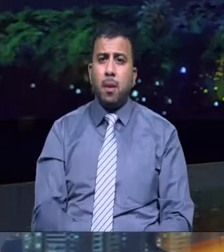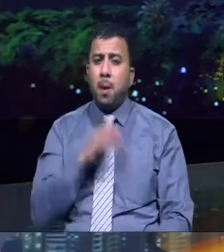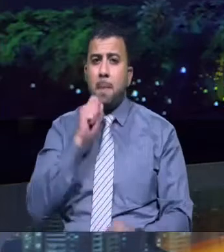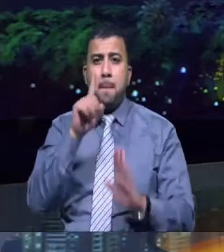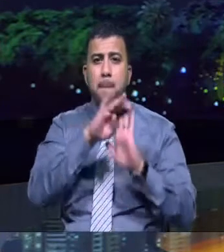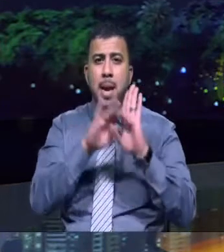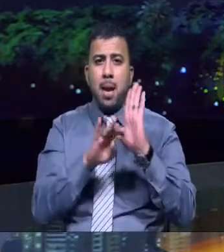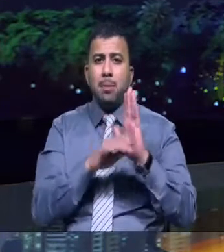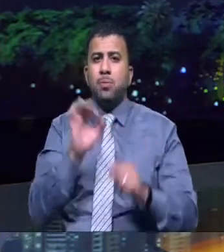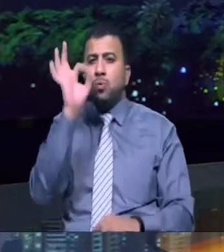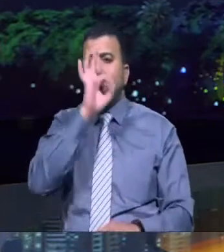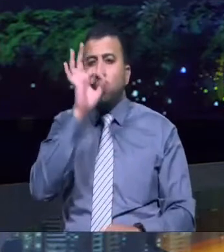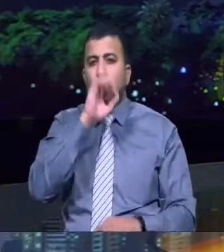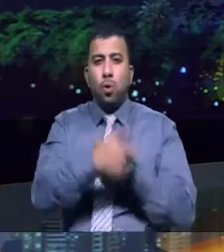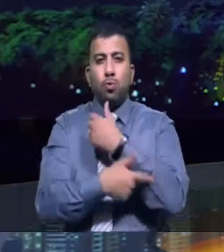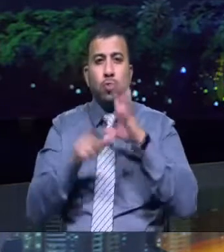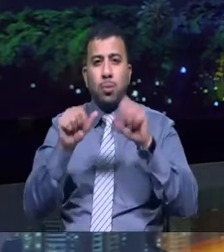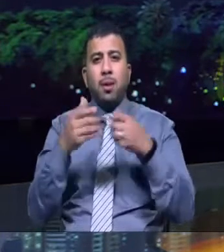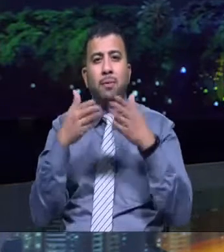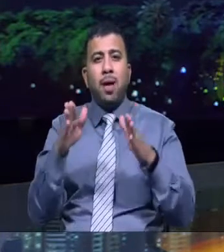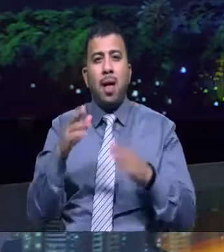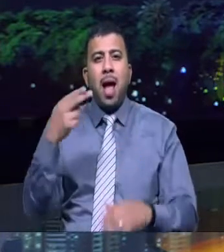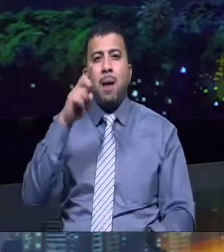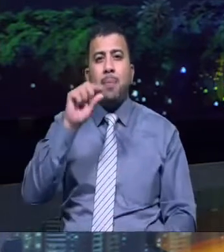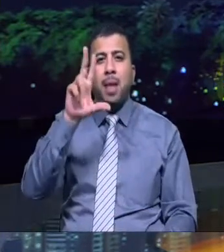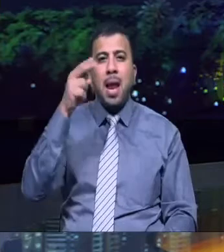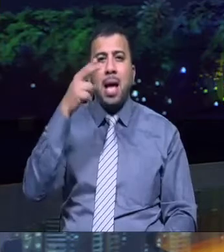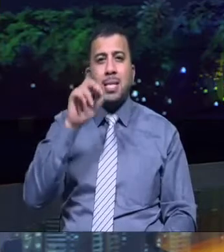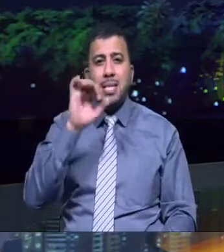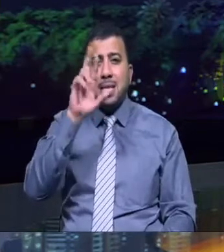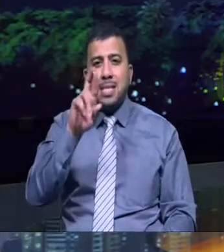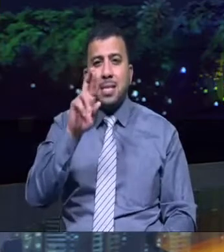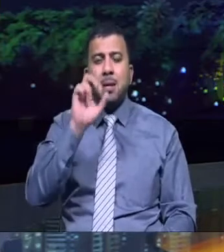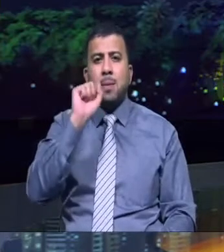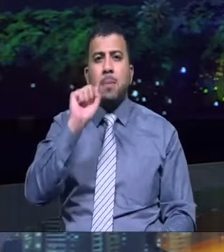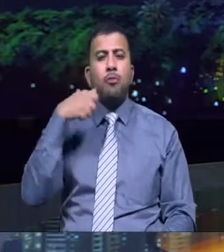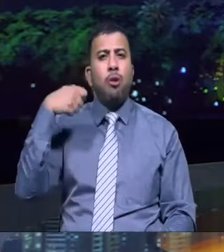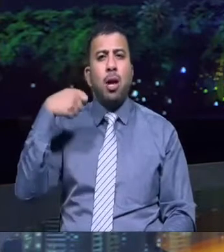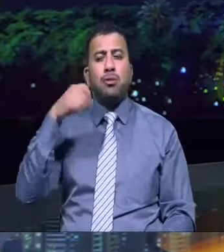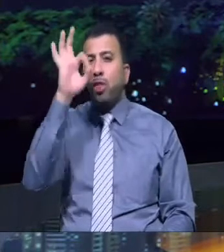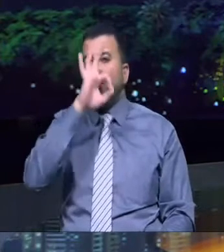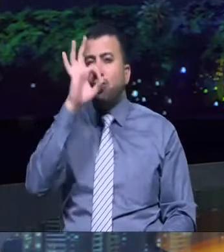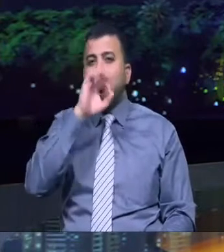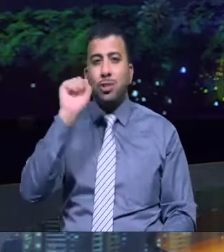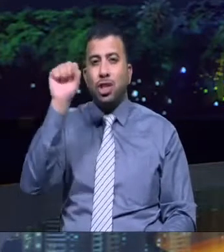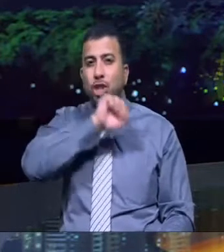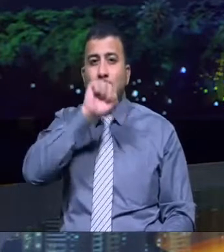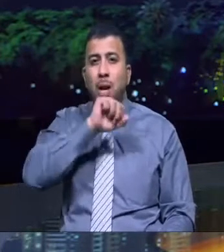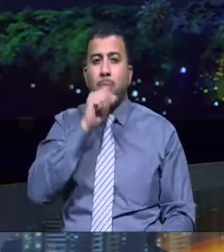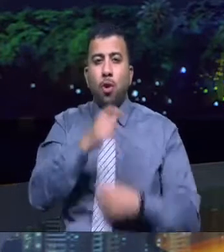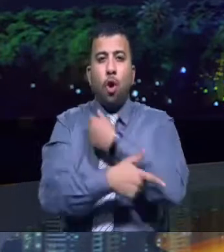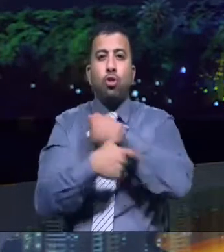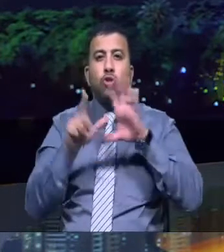ضمن برنامج أسابيع التراث العالمي في الشارقة، افتتح سعادة عبد العزيز المسلم رئيس معهد الشارقة للتراث فعالية أسبوع